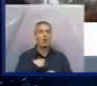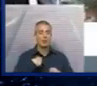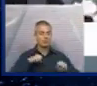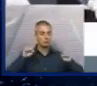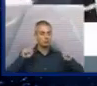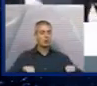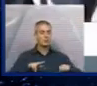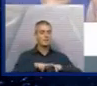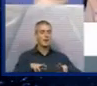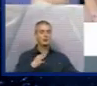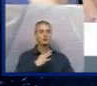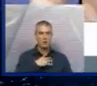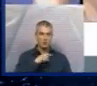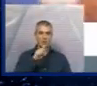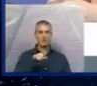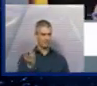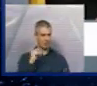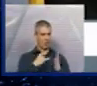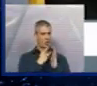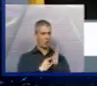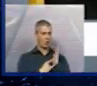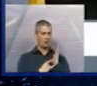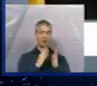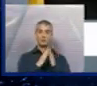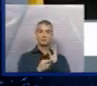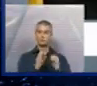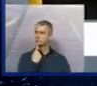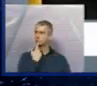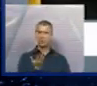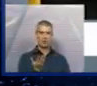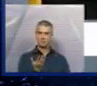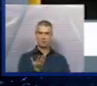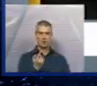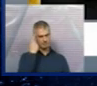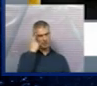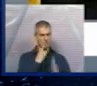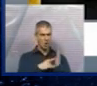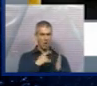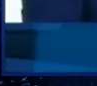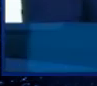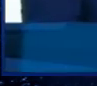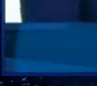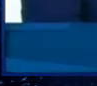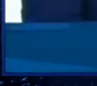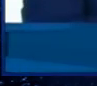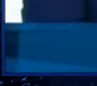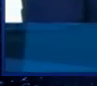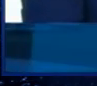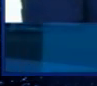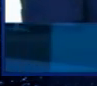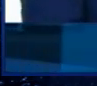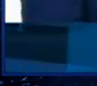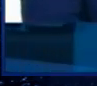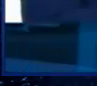ריבונים בארצנו, הכנסת היא סמל הריבונות, בית המשפט האלו, מה זאת אומרת את עמדת החוק? החוק זה אנחנו. בג"ץ הוא לא מעל